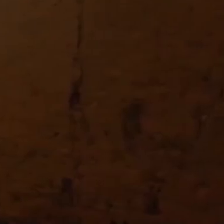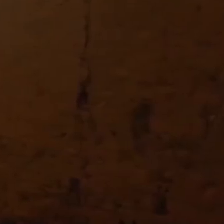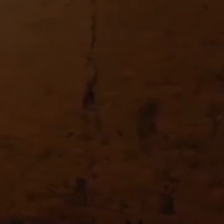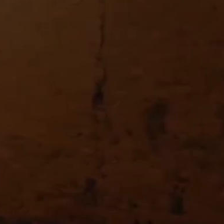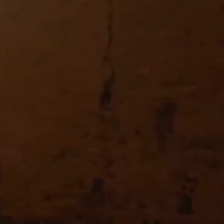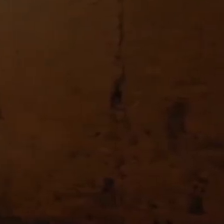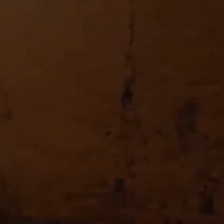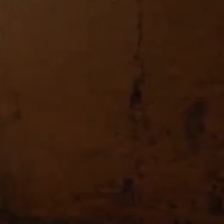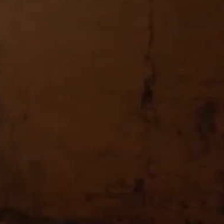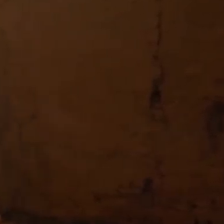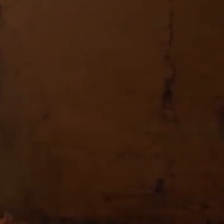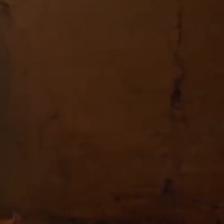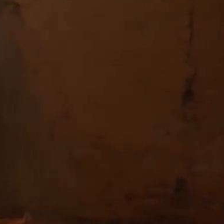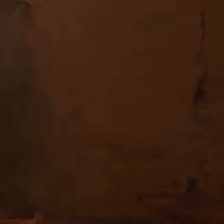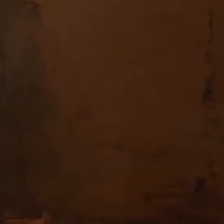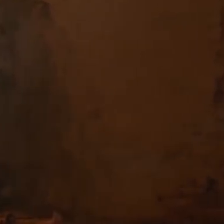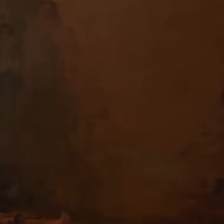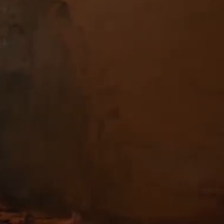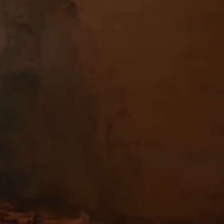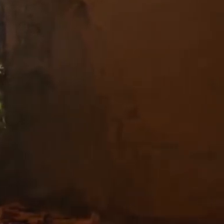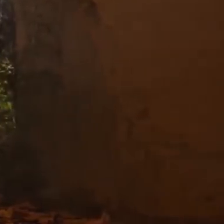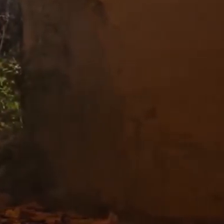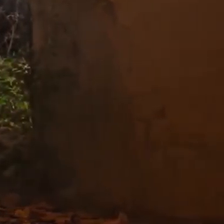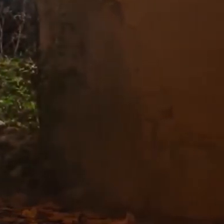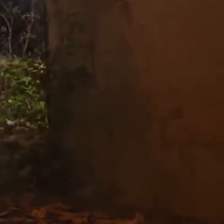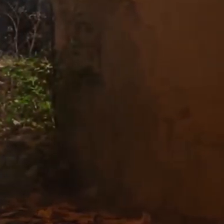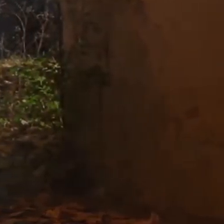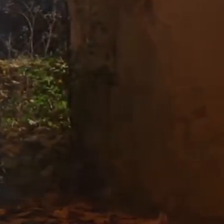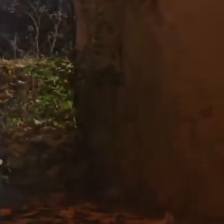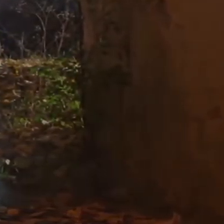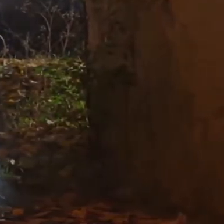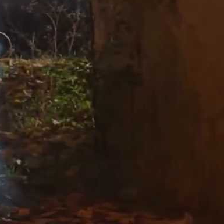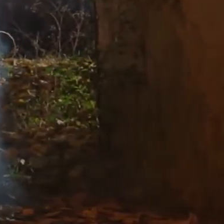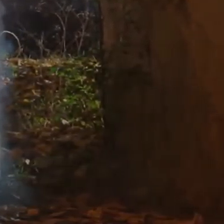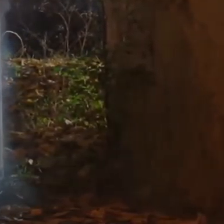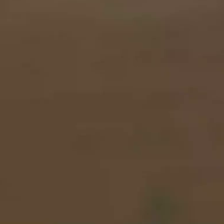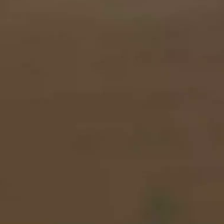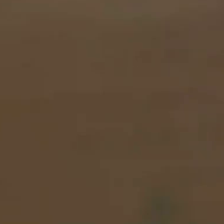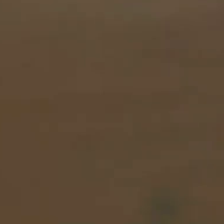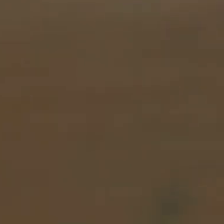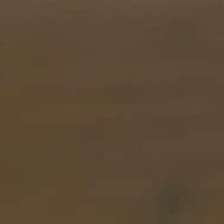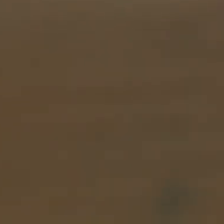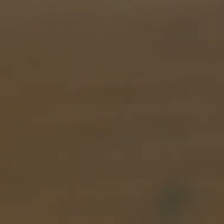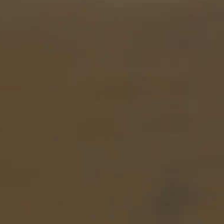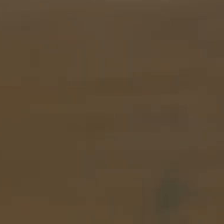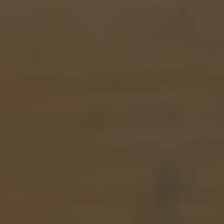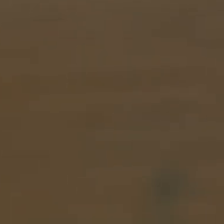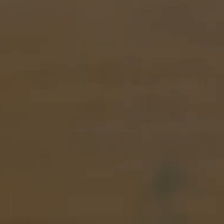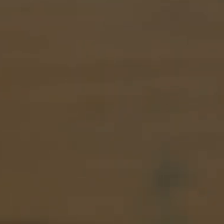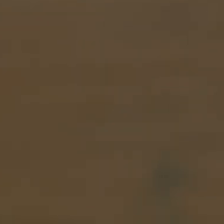etti. Kamyonetin önünden duman çıkıyor. İbrahim'in yüzü kederle kaplandı.